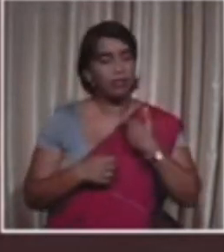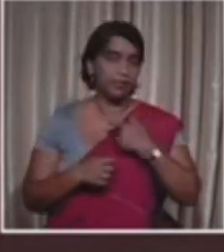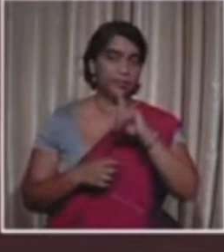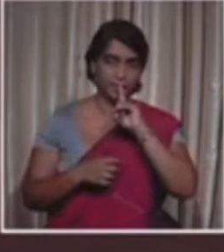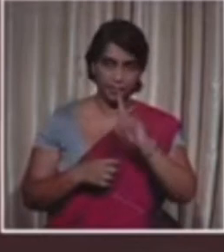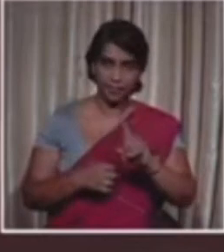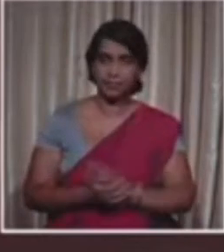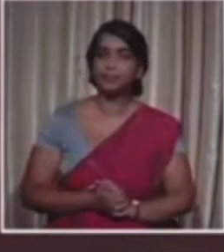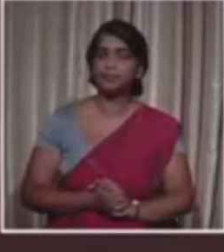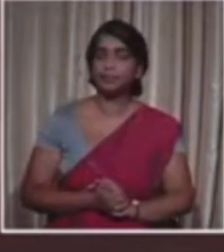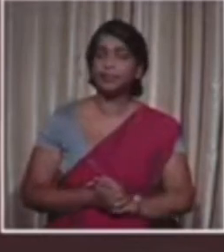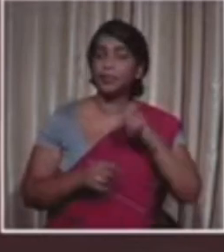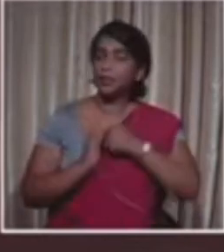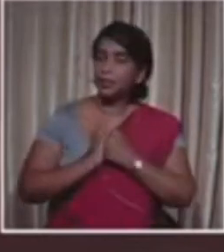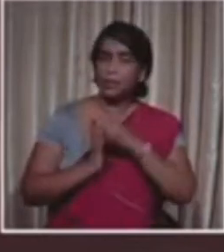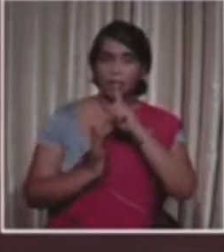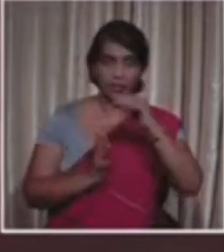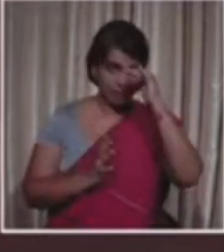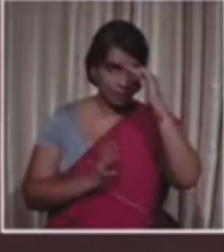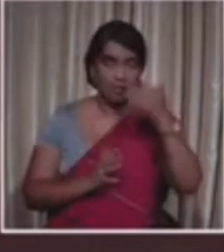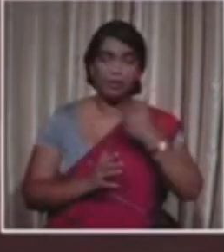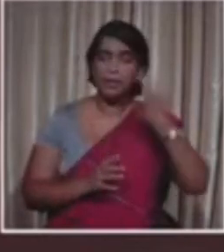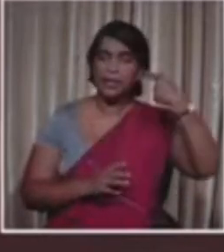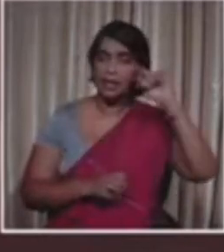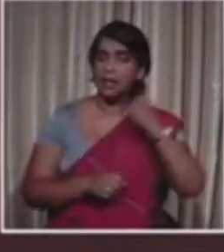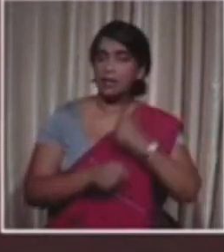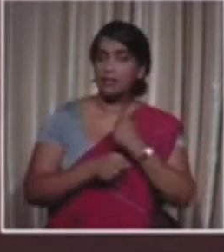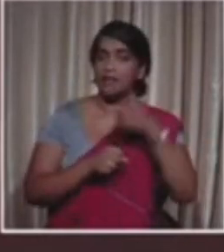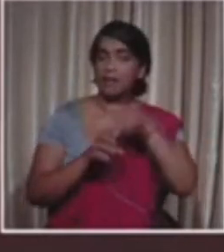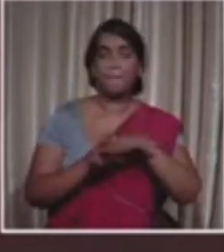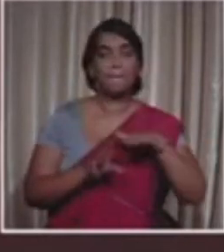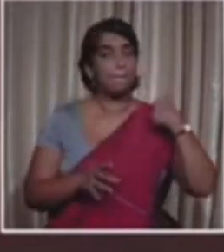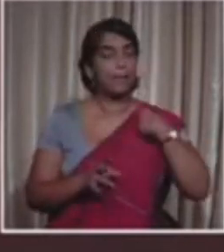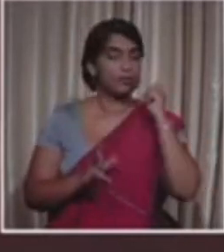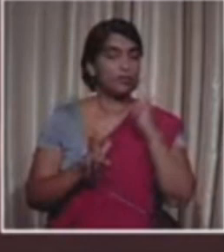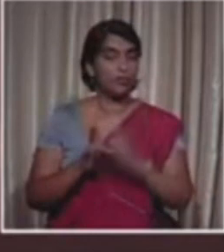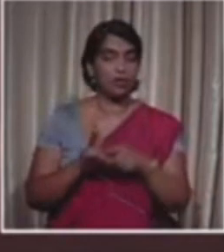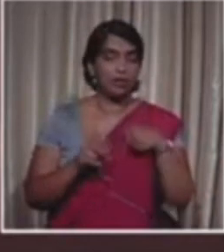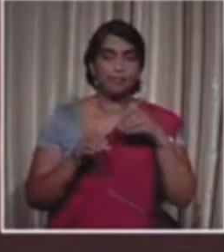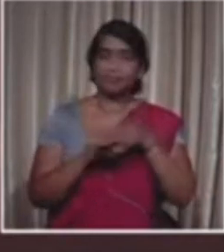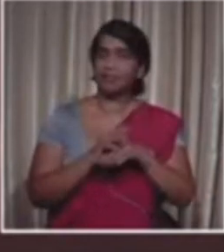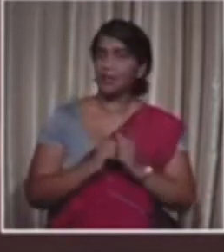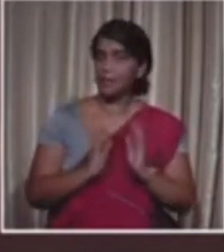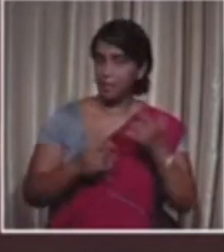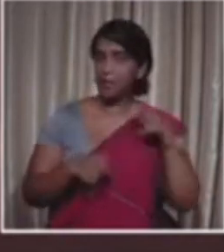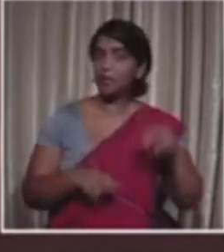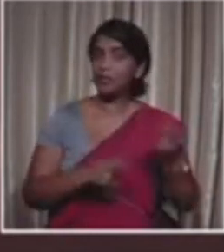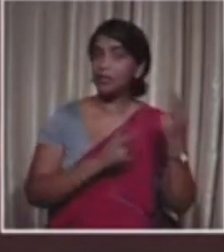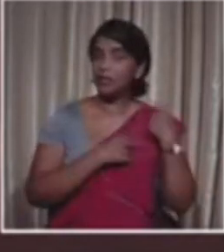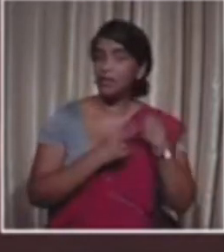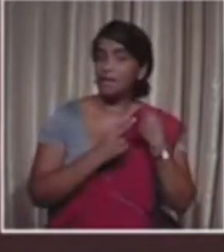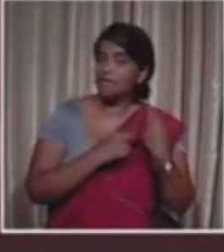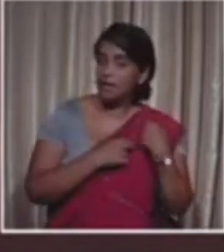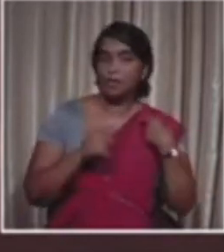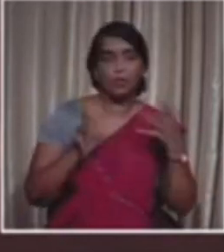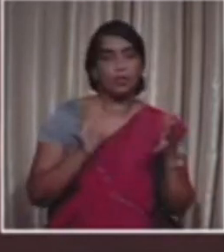කරනවා කරු කතානායකතුමනි මම ඊ ආණ්ඩු පක්ෂයේ ප්‍රධාන සංවිධායක ලෙස වැඩ ආරම්භ කළේ මේ තනතුර ඇති වගකීමත්